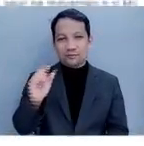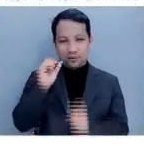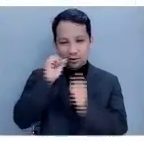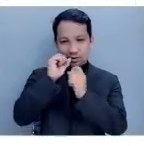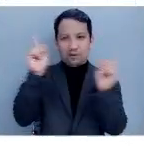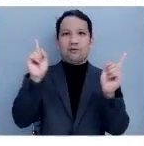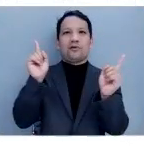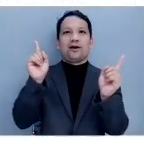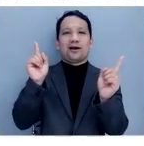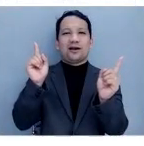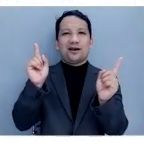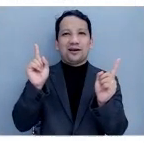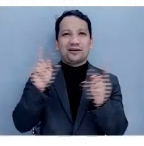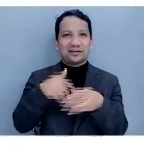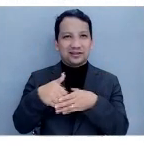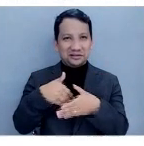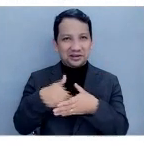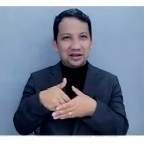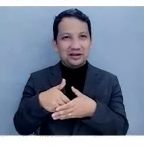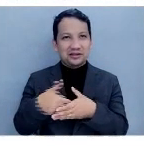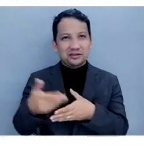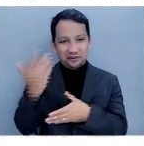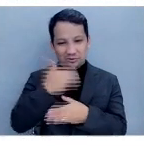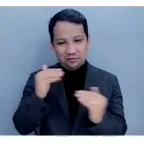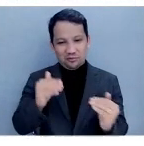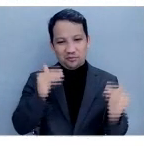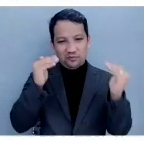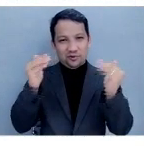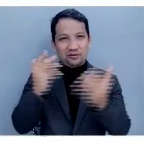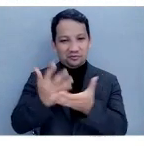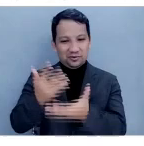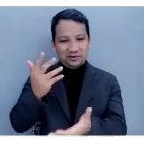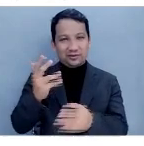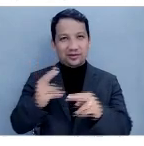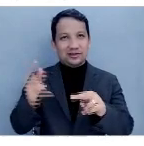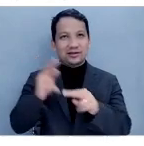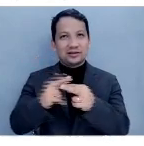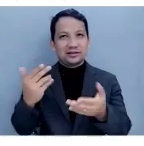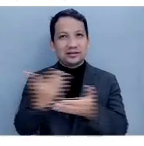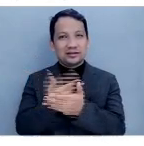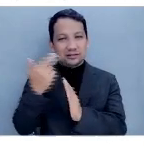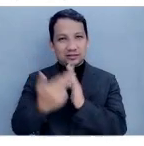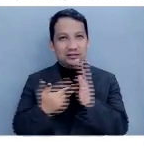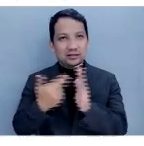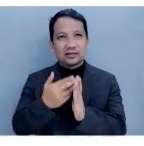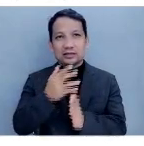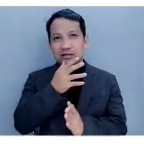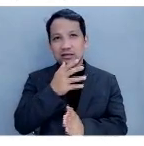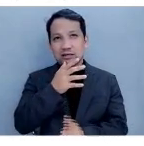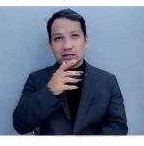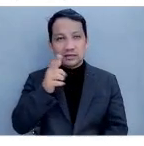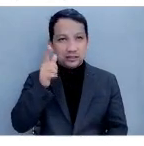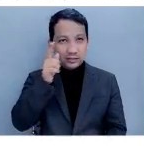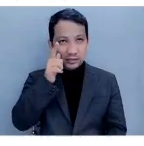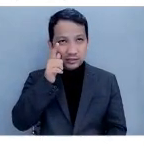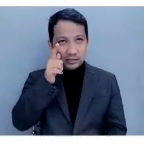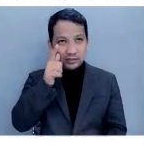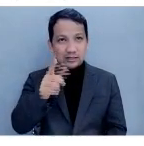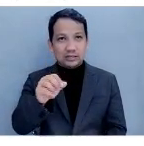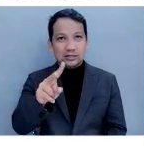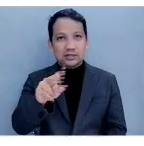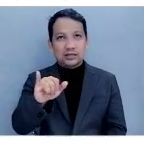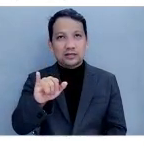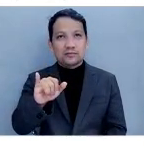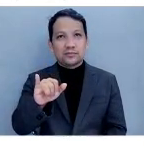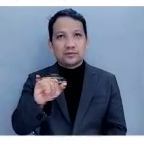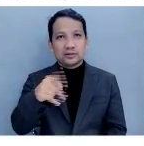sila, nakaluluwag-luwag sa buhay era. Para yan sa kanyang role bilang ina ni Lovie Poe sa hit kapatid serye na Batang